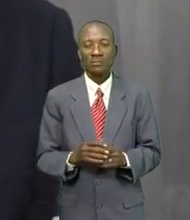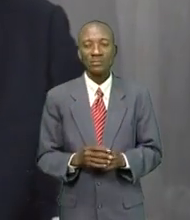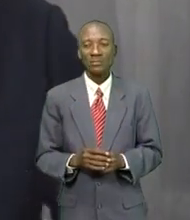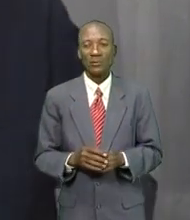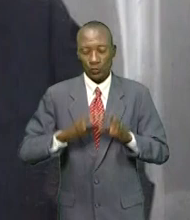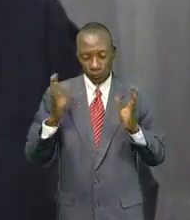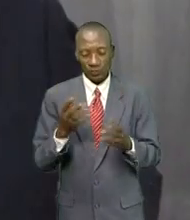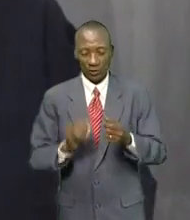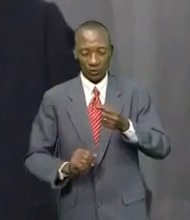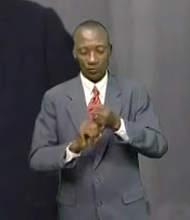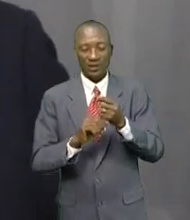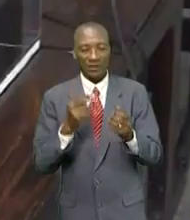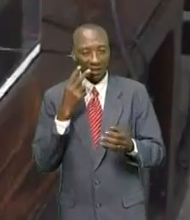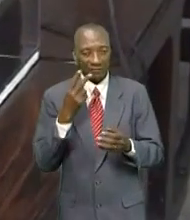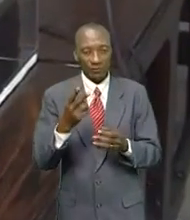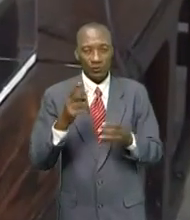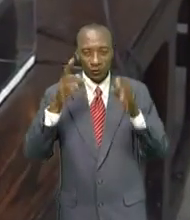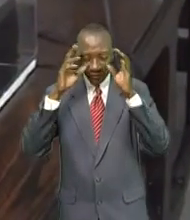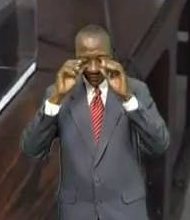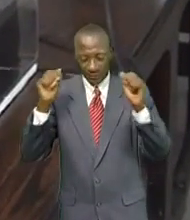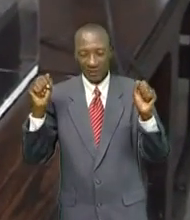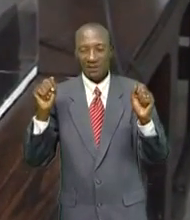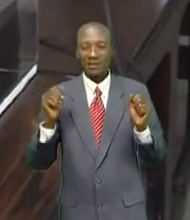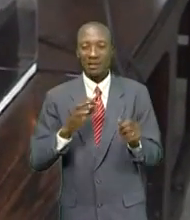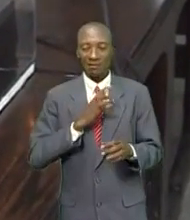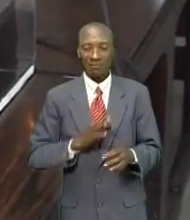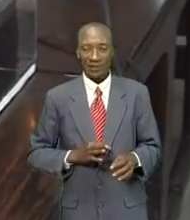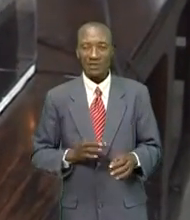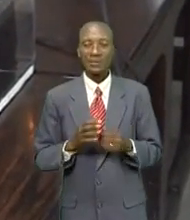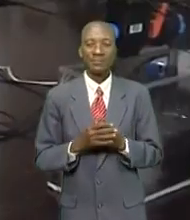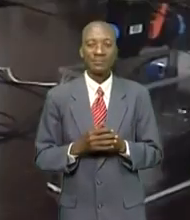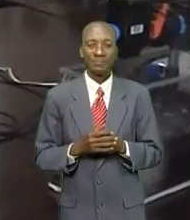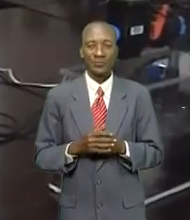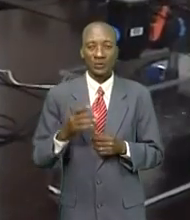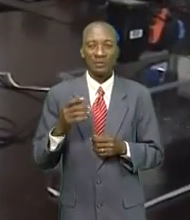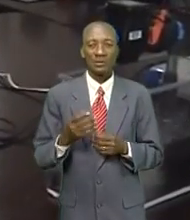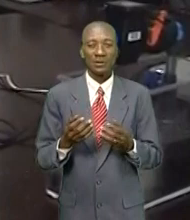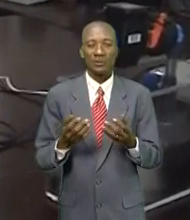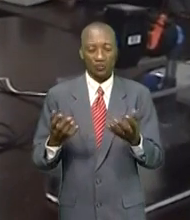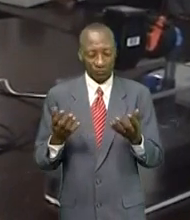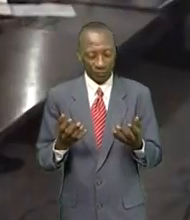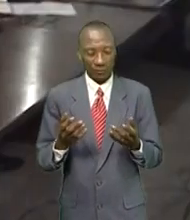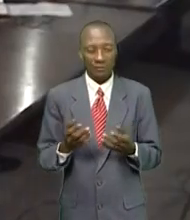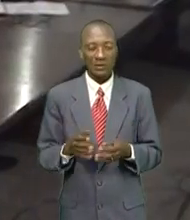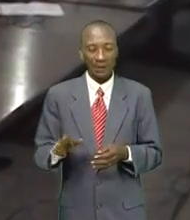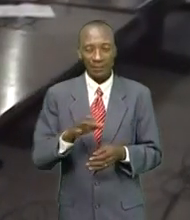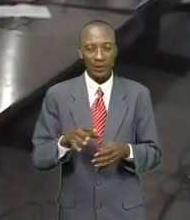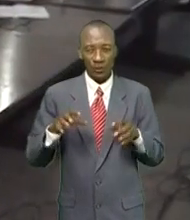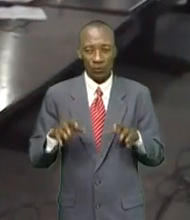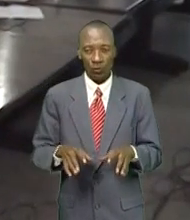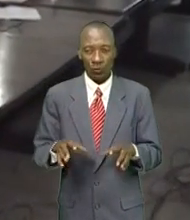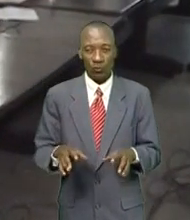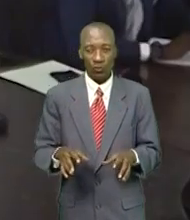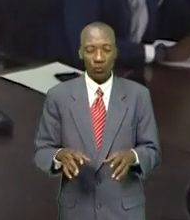vision du chef de l'État, Félix Antoine Tshisekedi Tshilombo, consistant à engager la République démocratique du Congo dans un